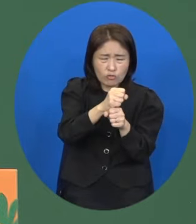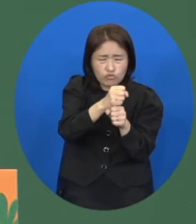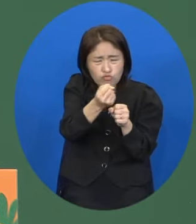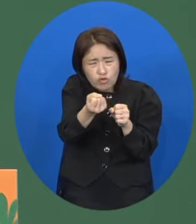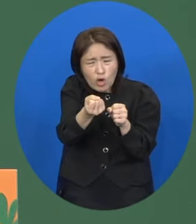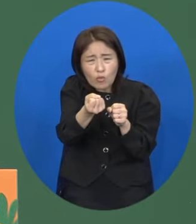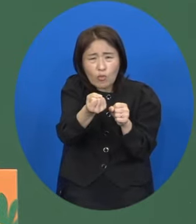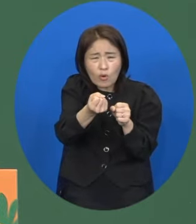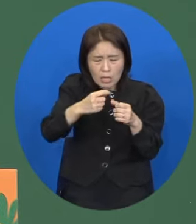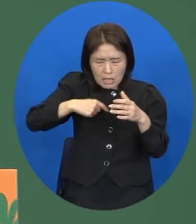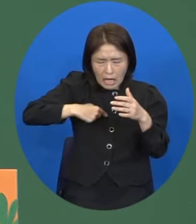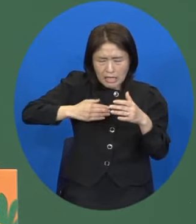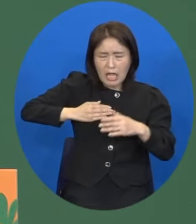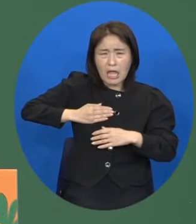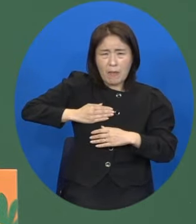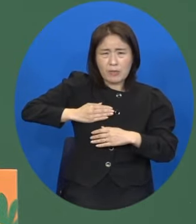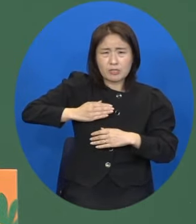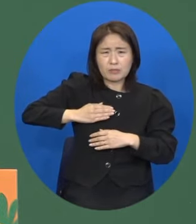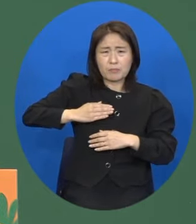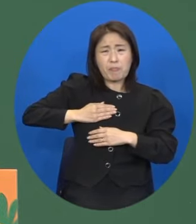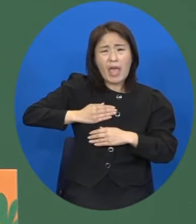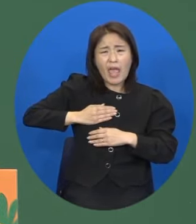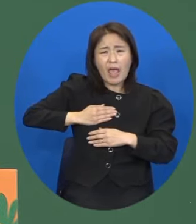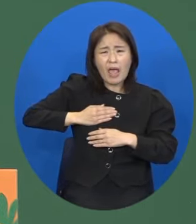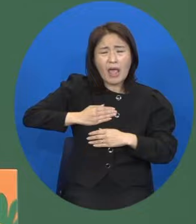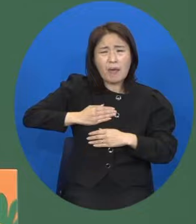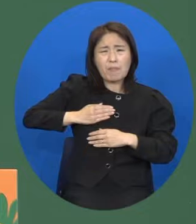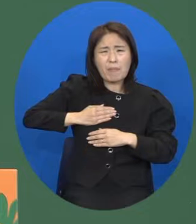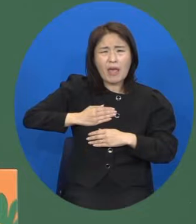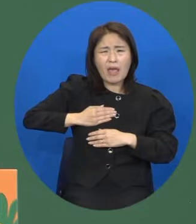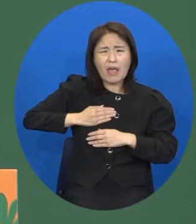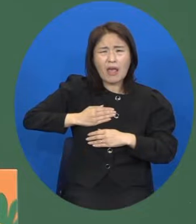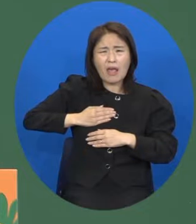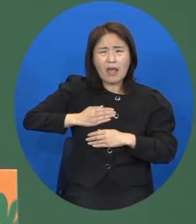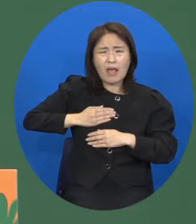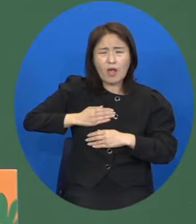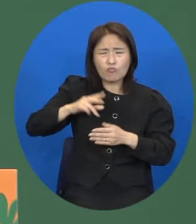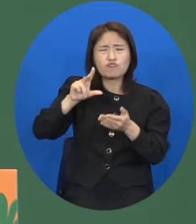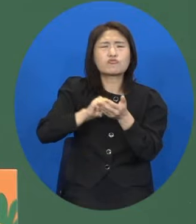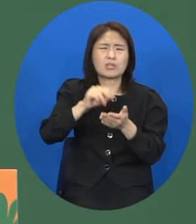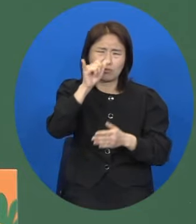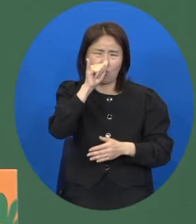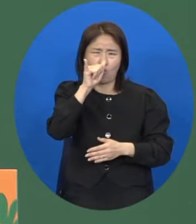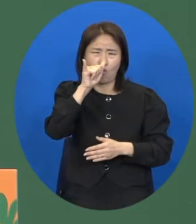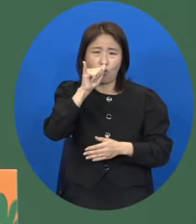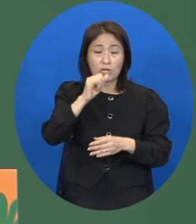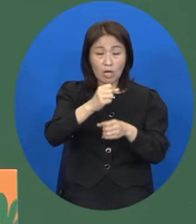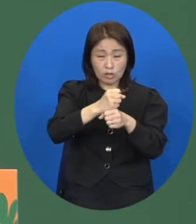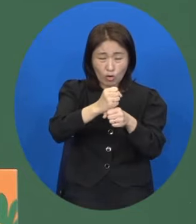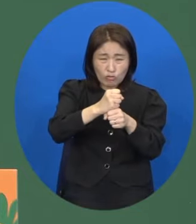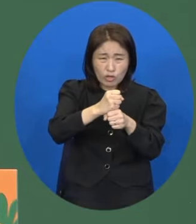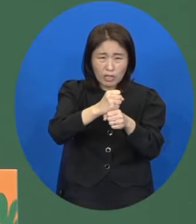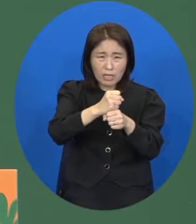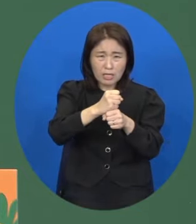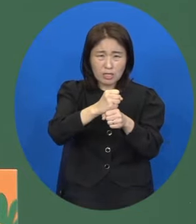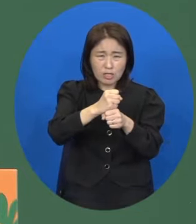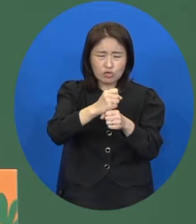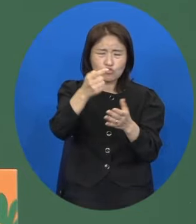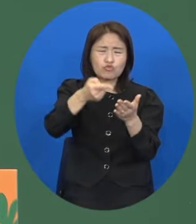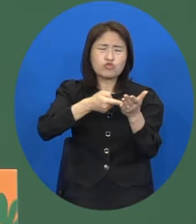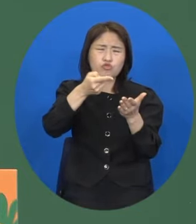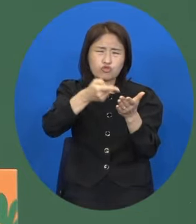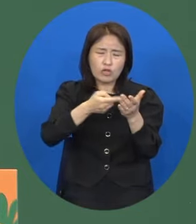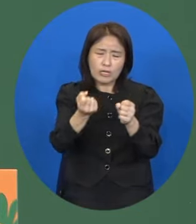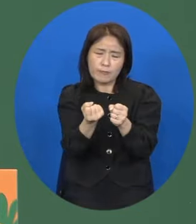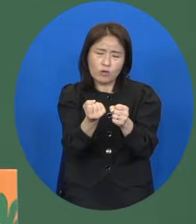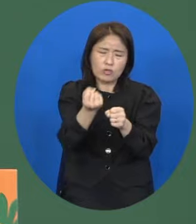많이 손상당해서 척추에 철심을 넣고 교정하고 내장을 보호하는 수술을